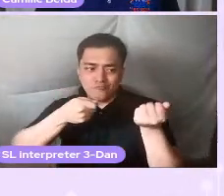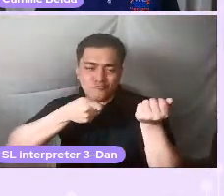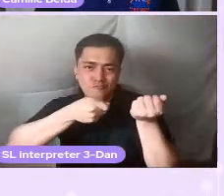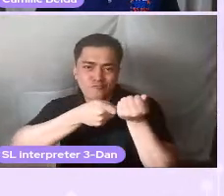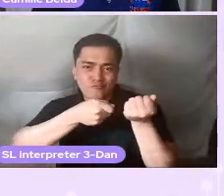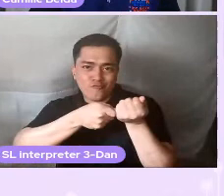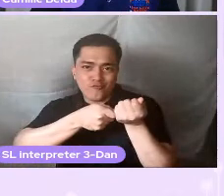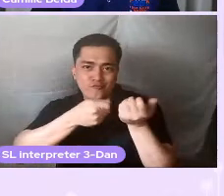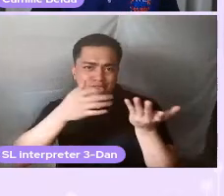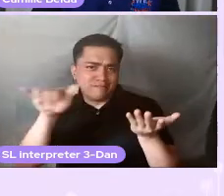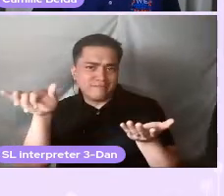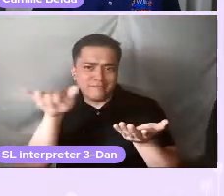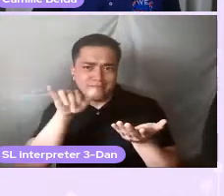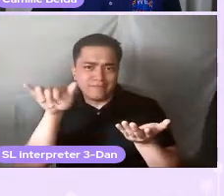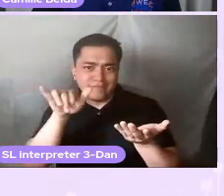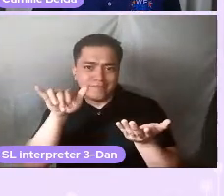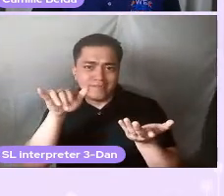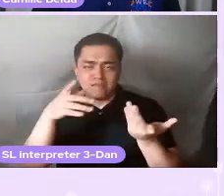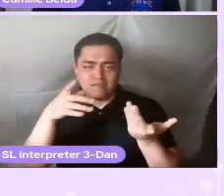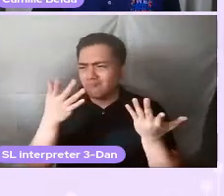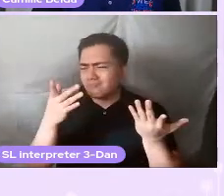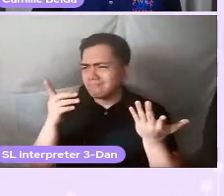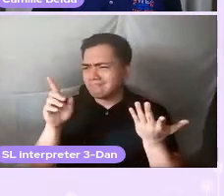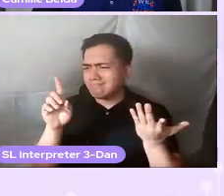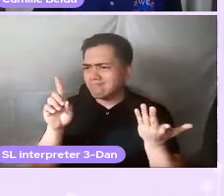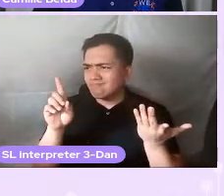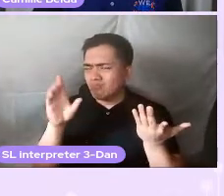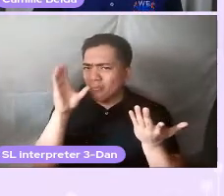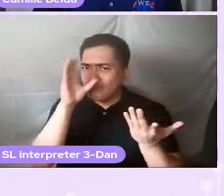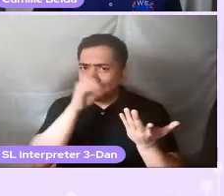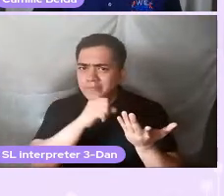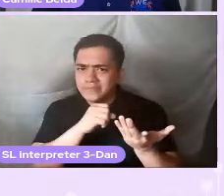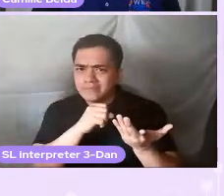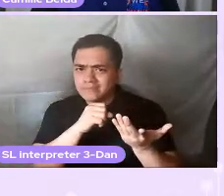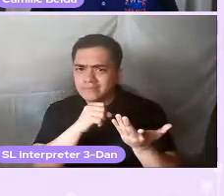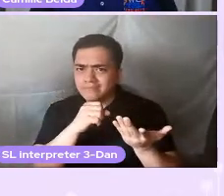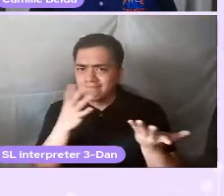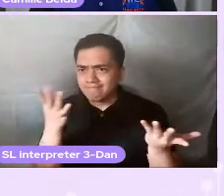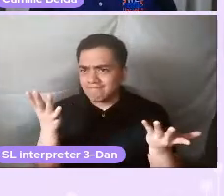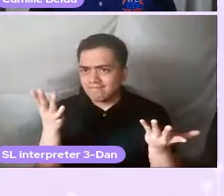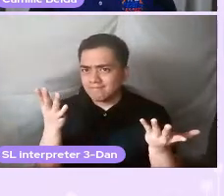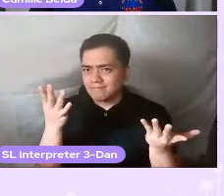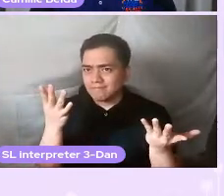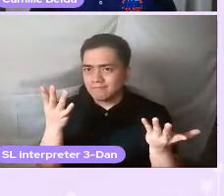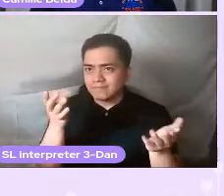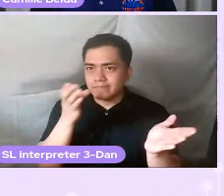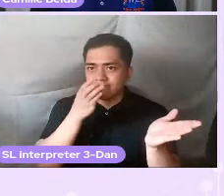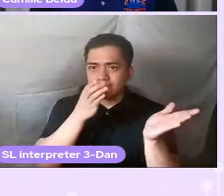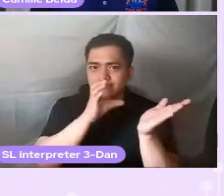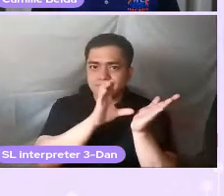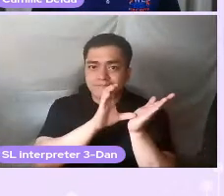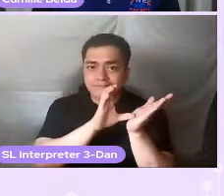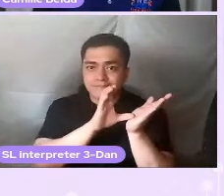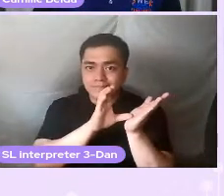button. Ano kaya ito? Okay, I'm seeing shutdown as